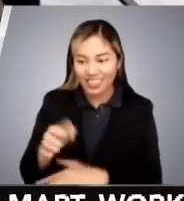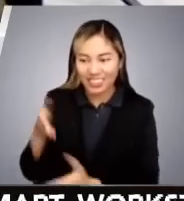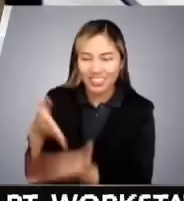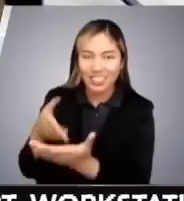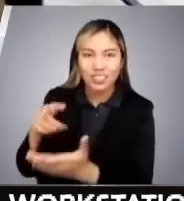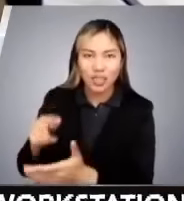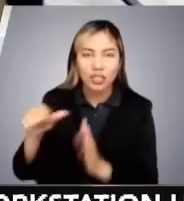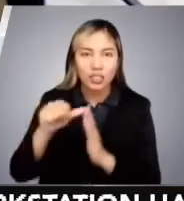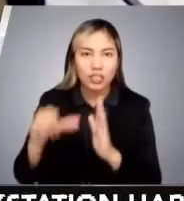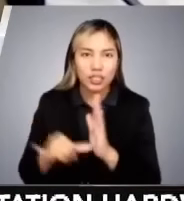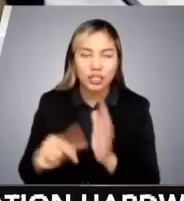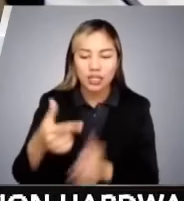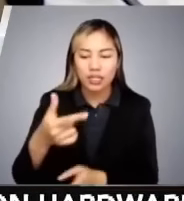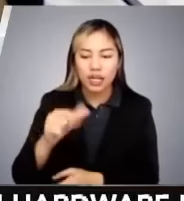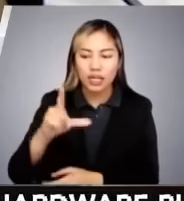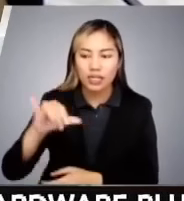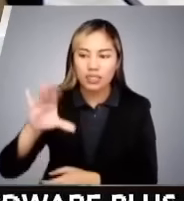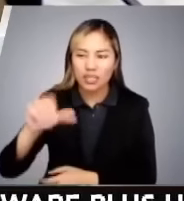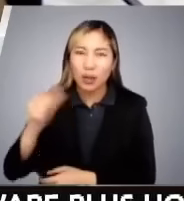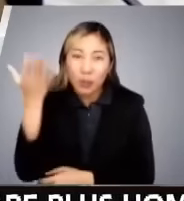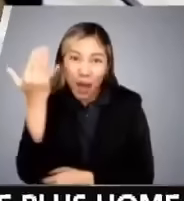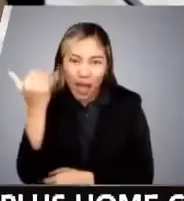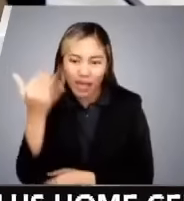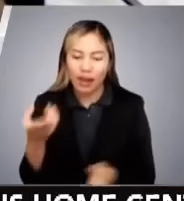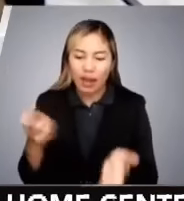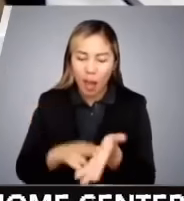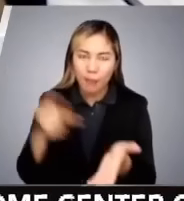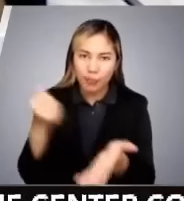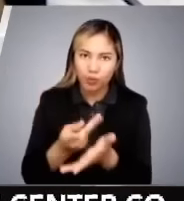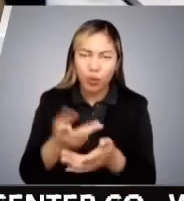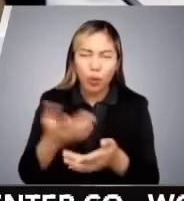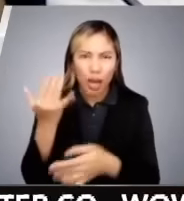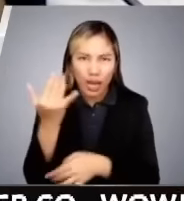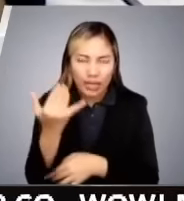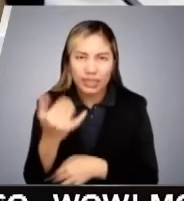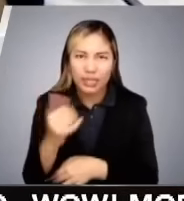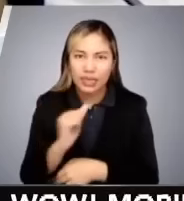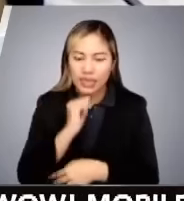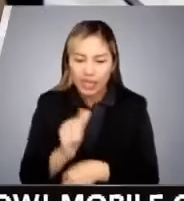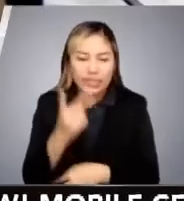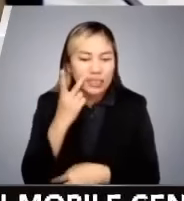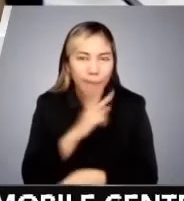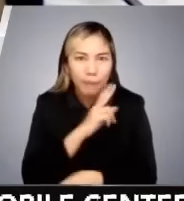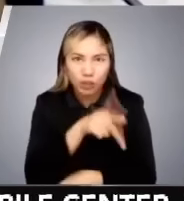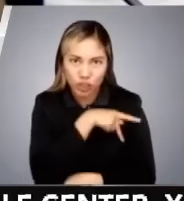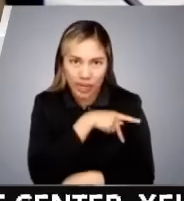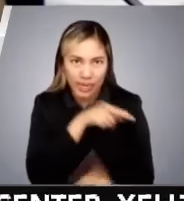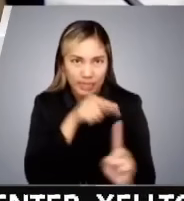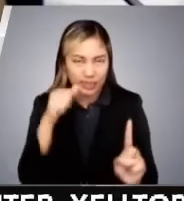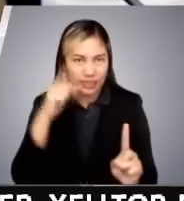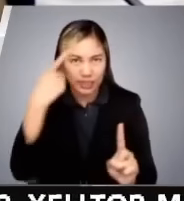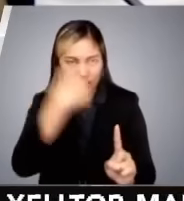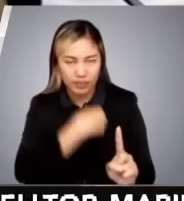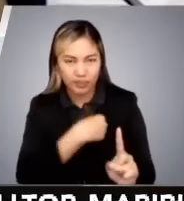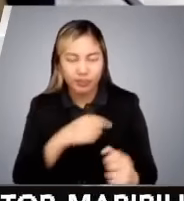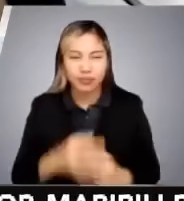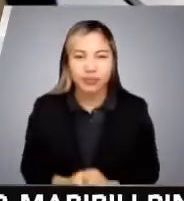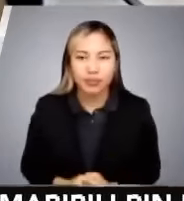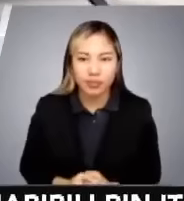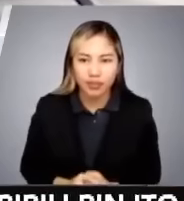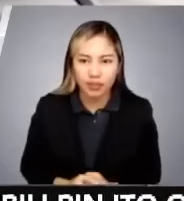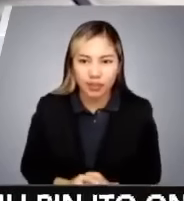dahil pinirmahan ang counter affidavit ni Go kahit hindi naman niya talaga ito nakita. Kanina ay tumanggi na magbigay ng pahayag si